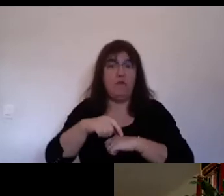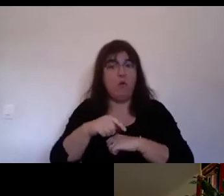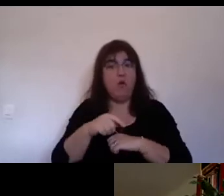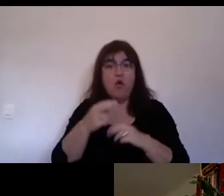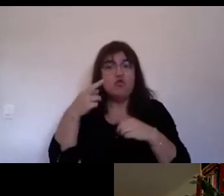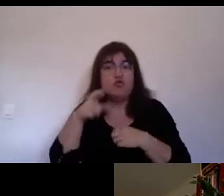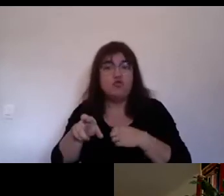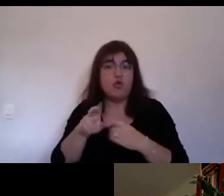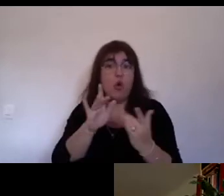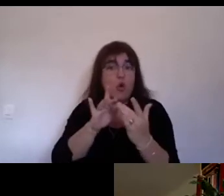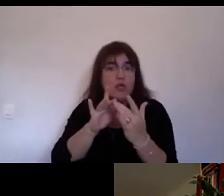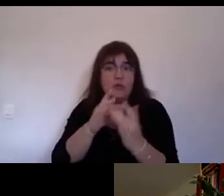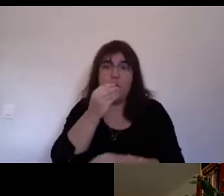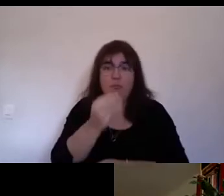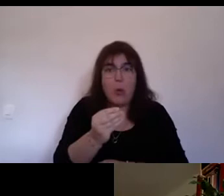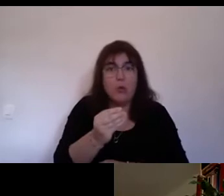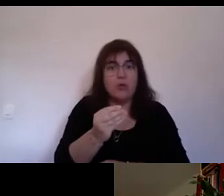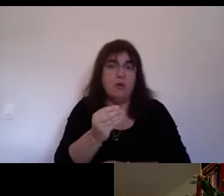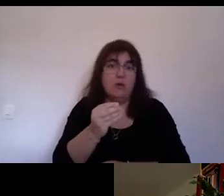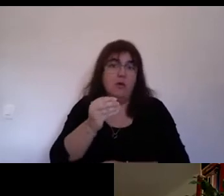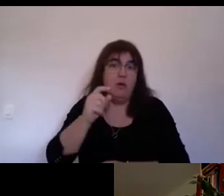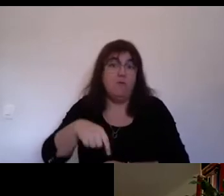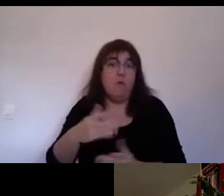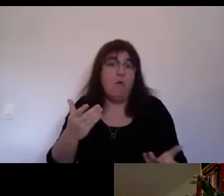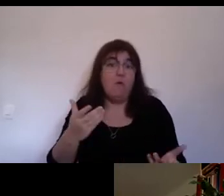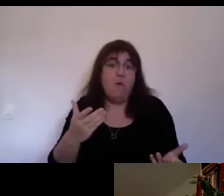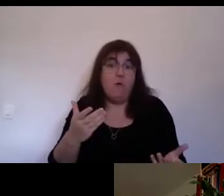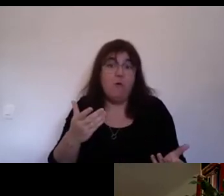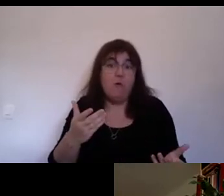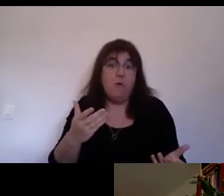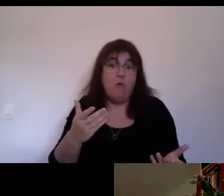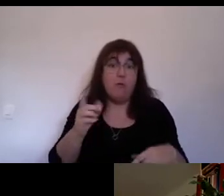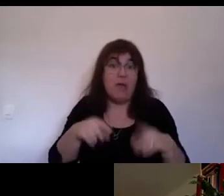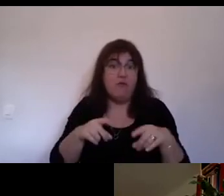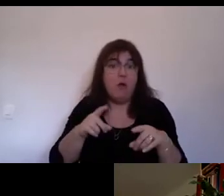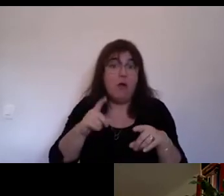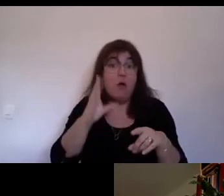oublier que nous sommes en général face à un public qui peut avoir des lacunes